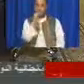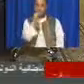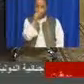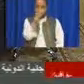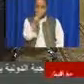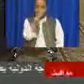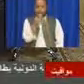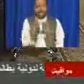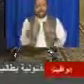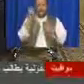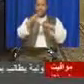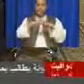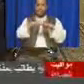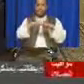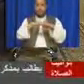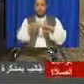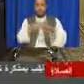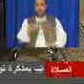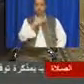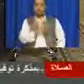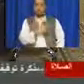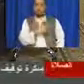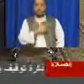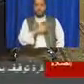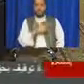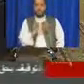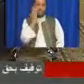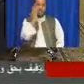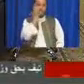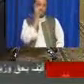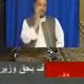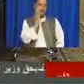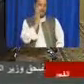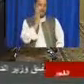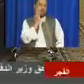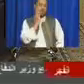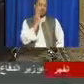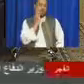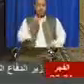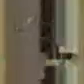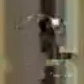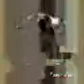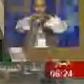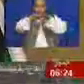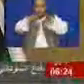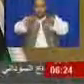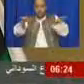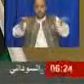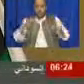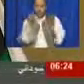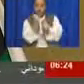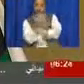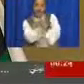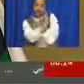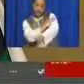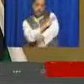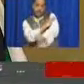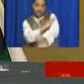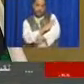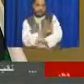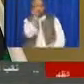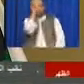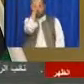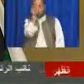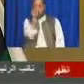يؤدي يدل على طيبه معدن هذا الشعب وانه يريد الاستقرار تجد الناس يتطوعون